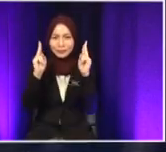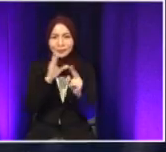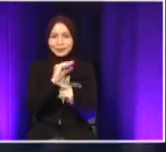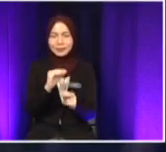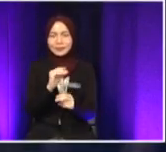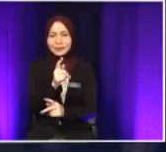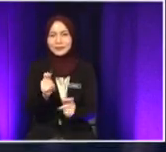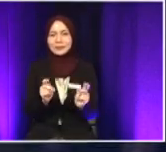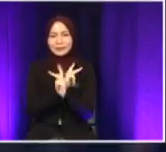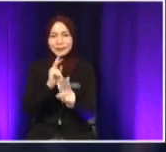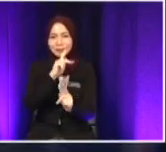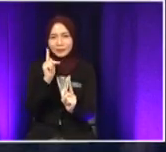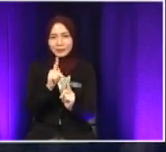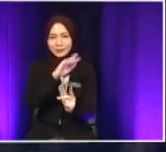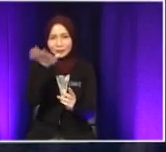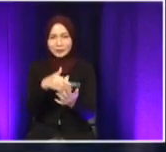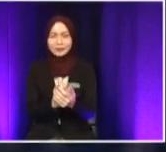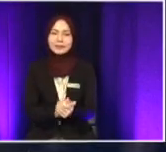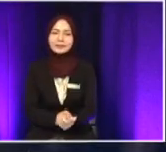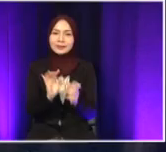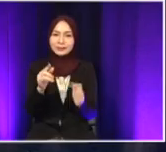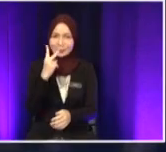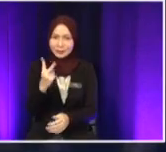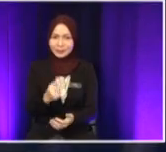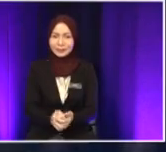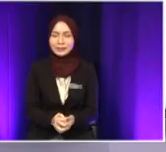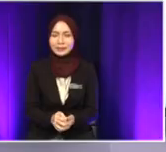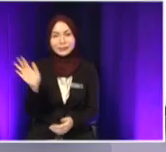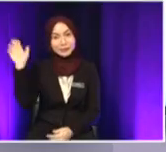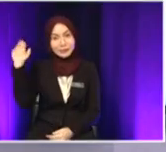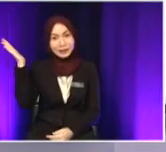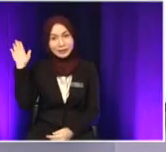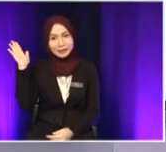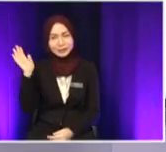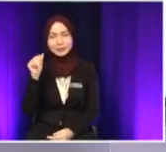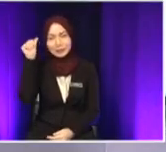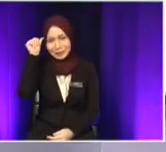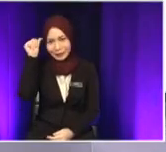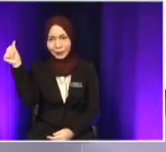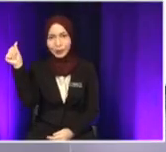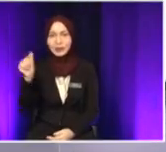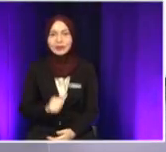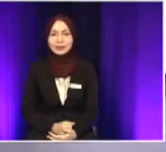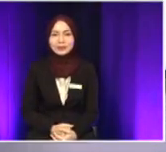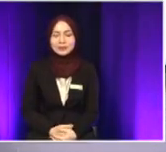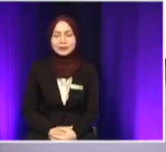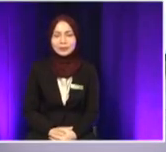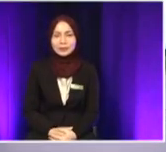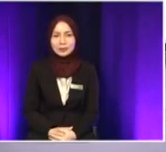yang berada di rumah sana kita jumpa lagi bye bye Assalamualaikum warahmatullahi wabarakatuh oh